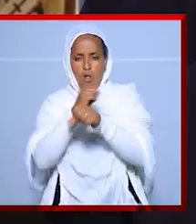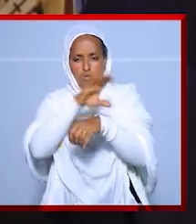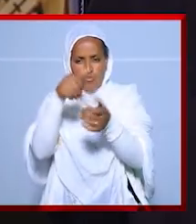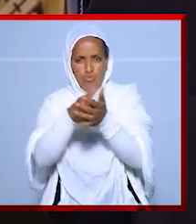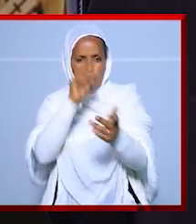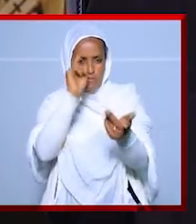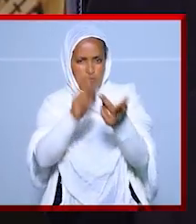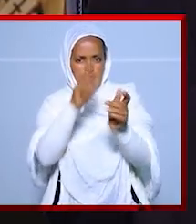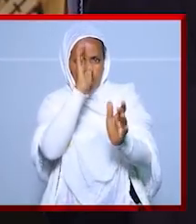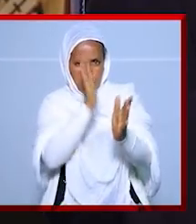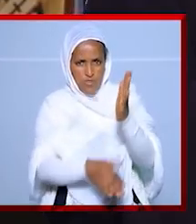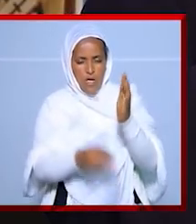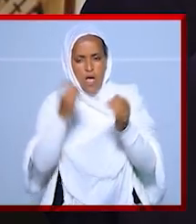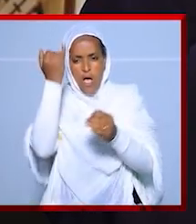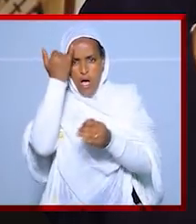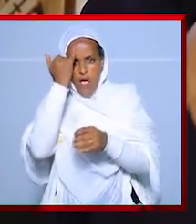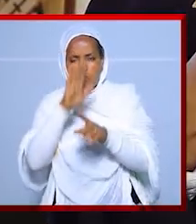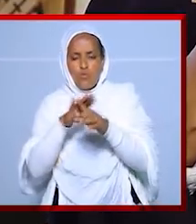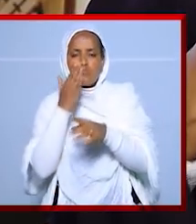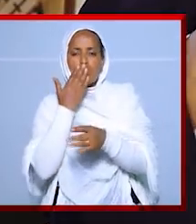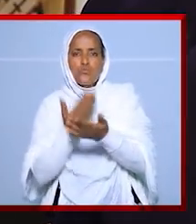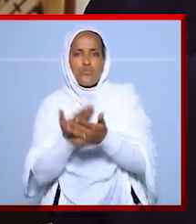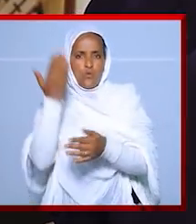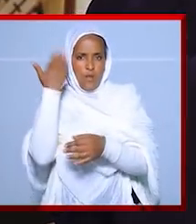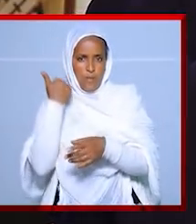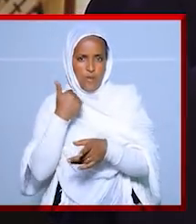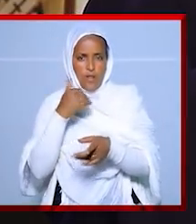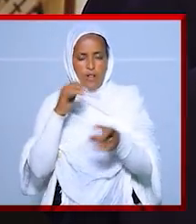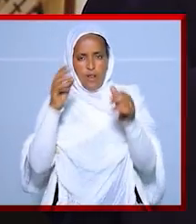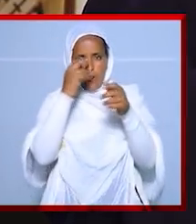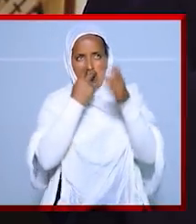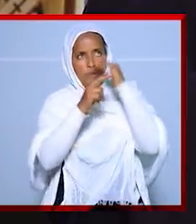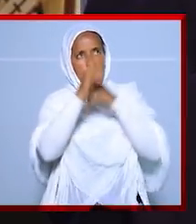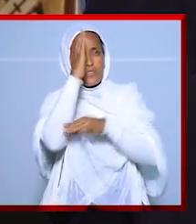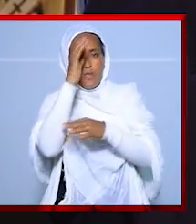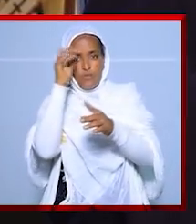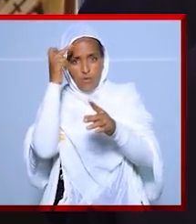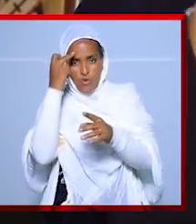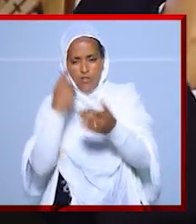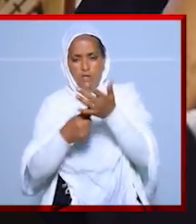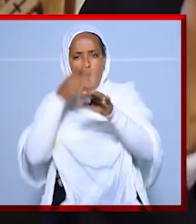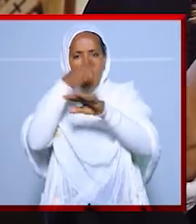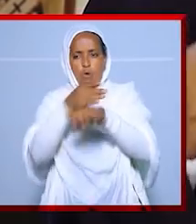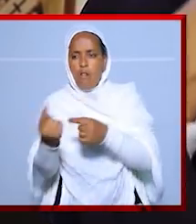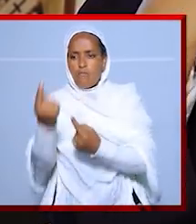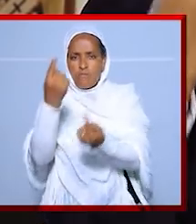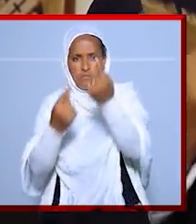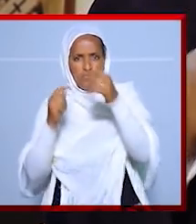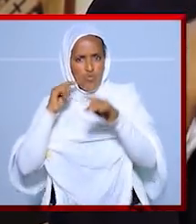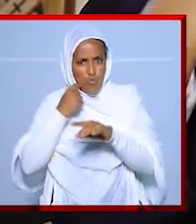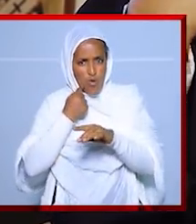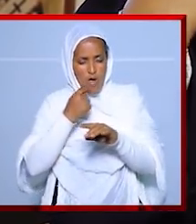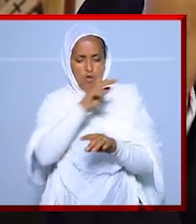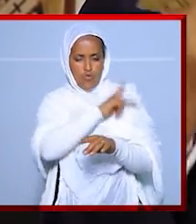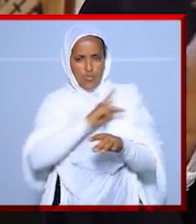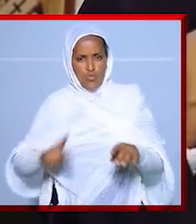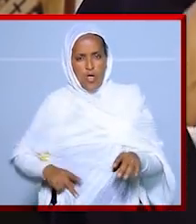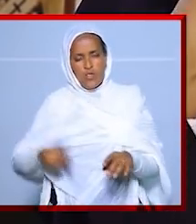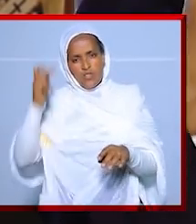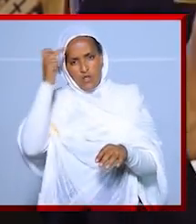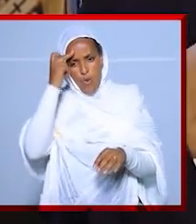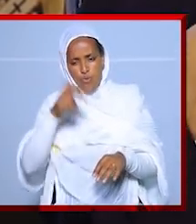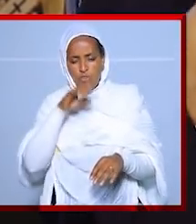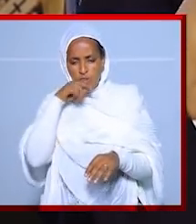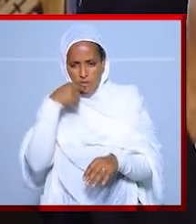ስራዎቹም ሁሉ የተከናወኑ ሀሳቡ ሁሉ የሰመረ ነበረ ነቢየ እግዚአብሔር ዳዊት። ከዛ በኋላ የሚነሳውን ሁሉ እንኳን